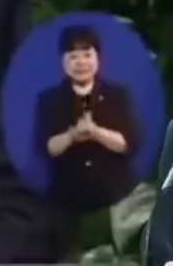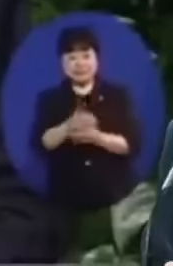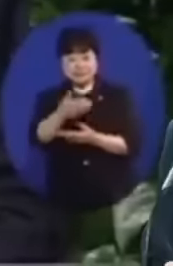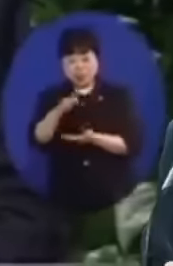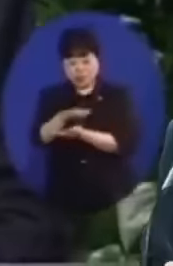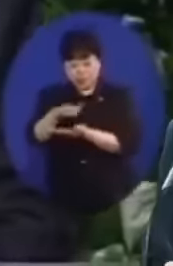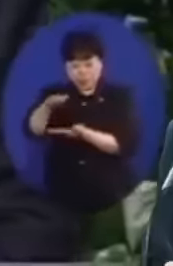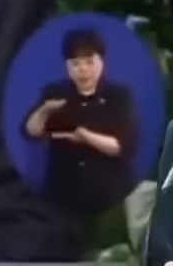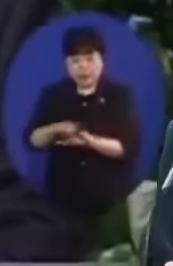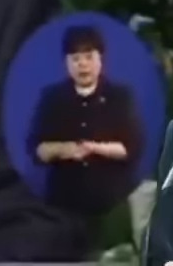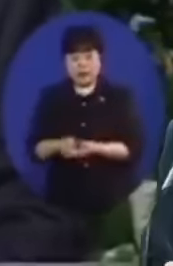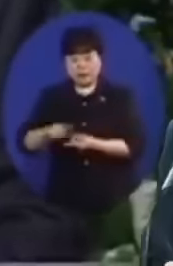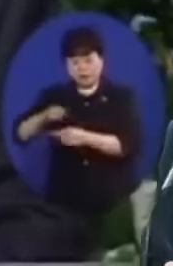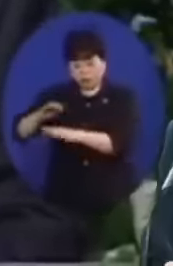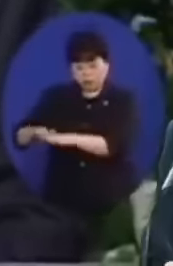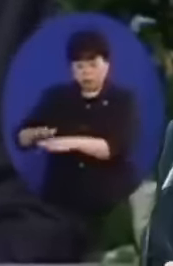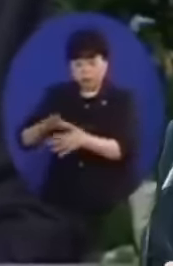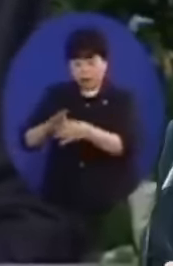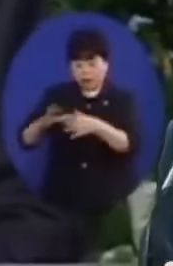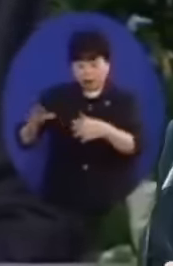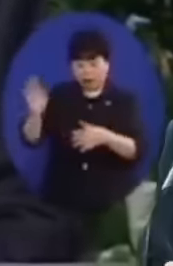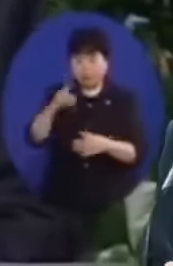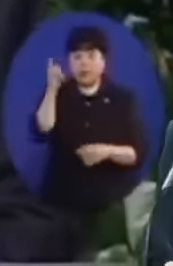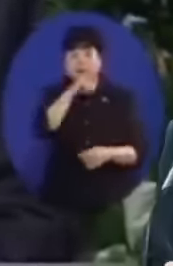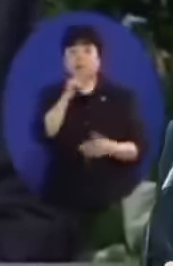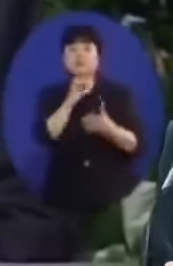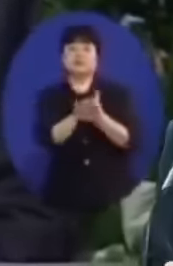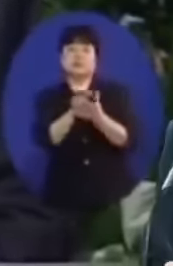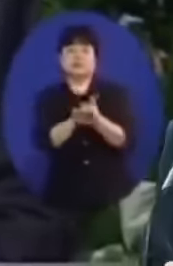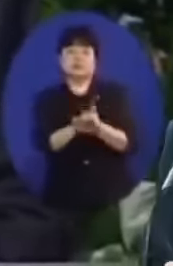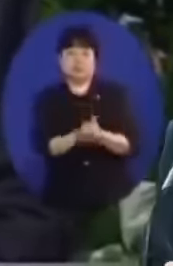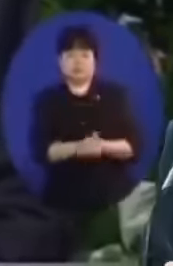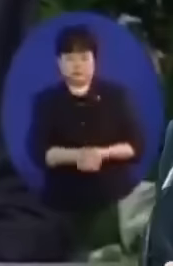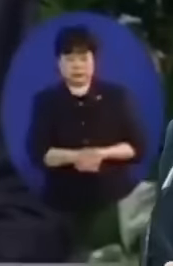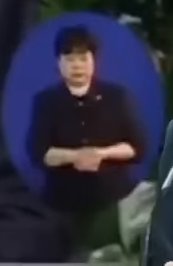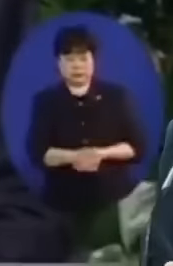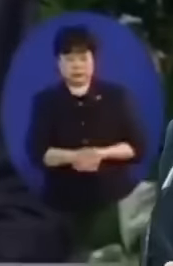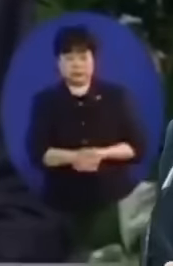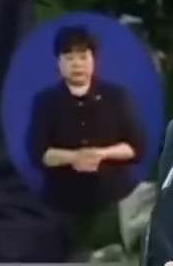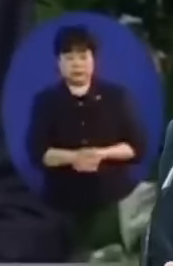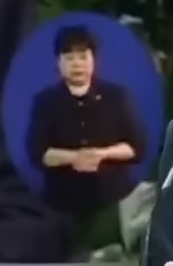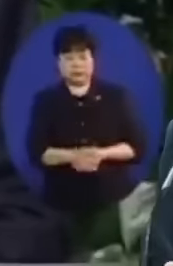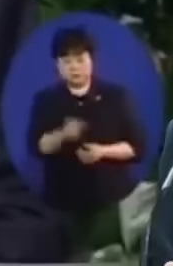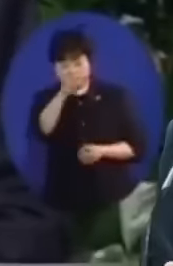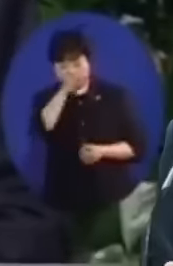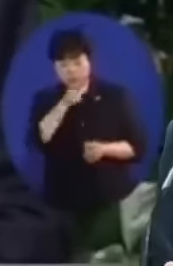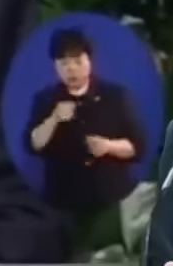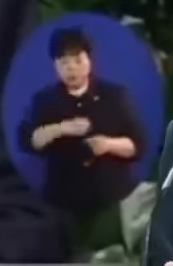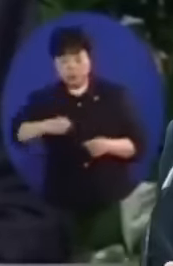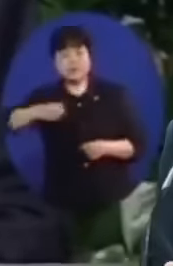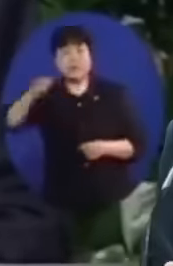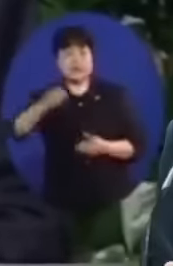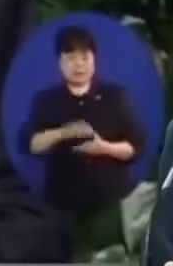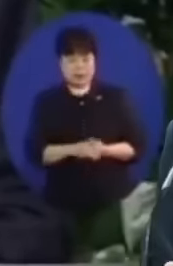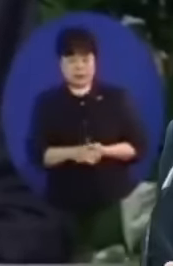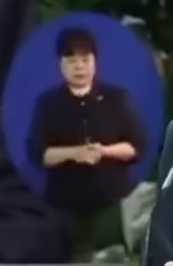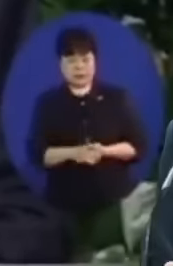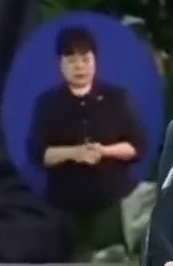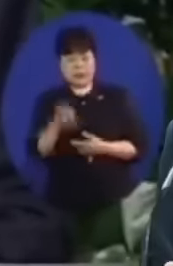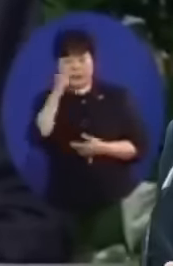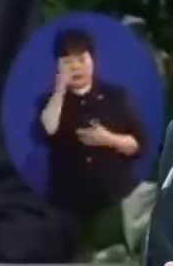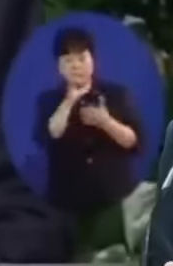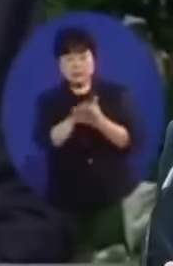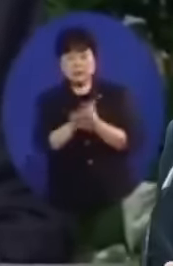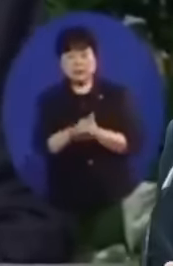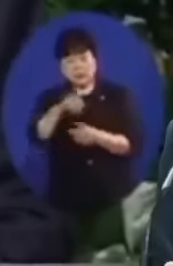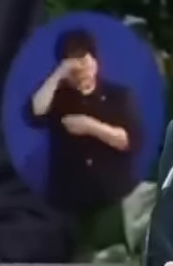노는데 내버려두고 무관심하면 나쁜 친구는 좋은 행실을 피하게 되는 것입니다. 나쁜